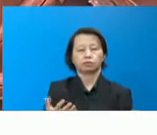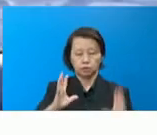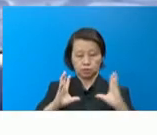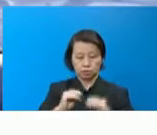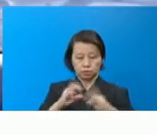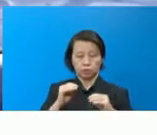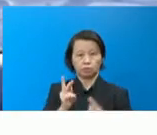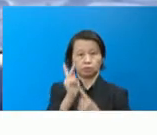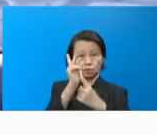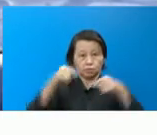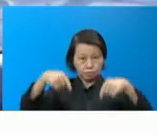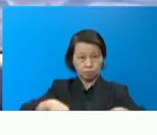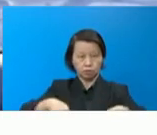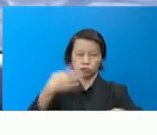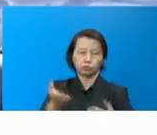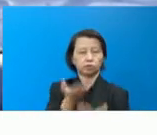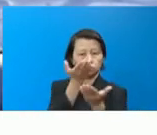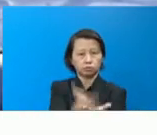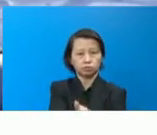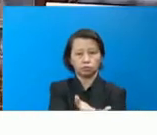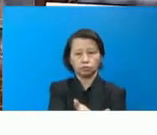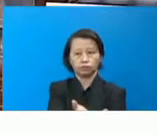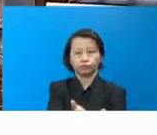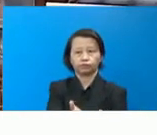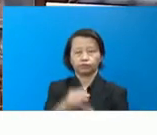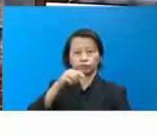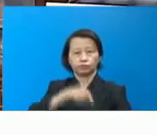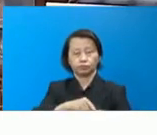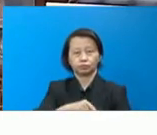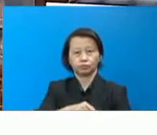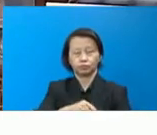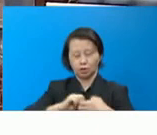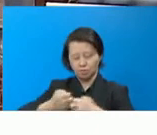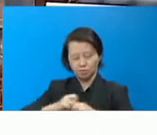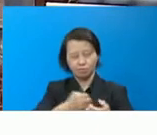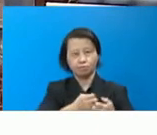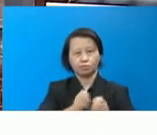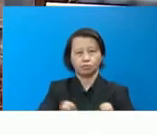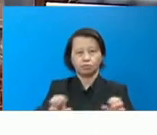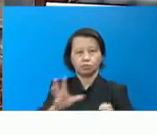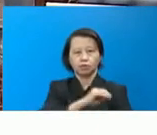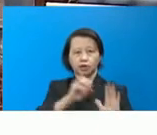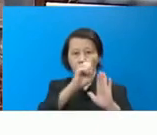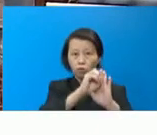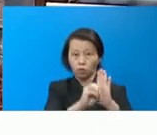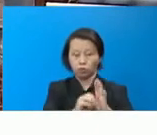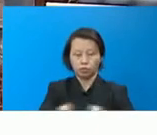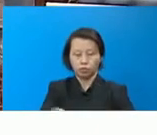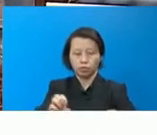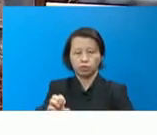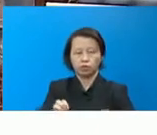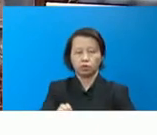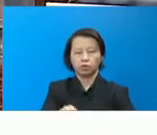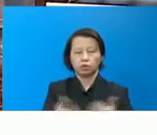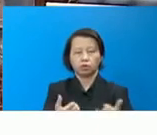pindahan berhubungan tilopa tijarah dibentang dibahas dan diluluskan pada masyarakat sekali ini ditangguh ke